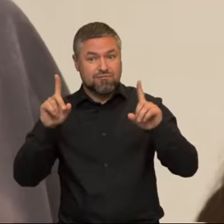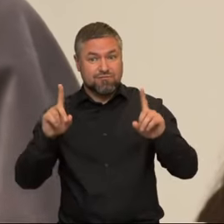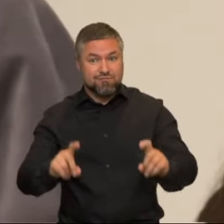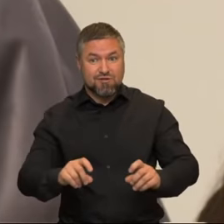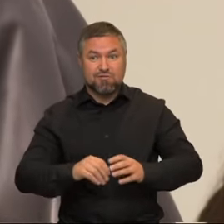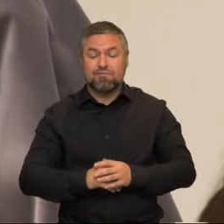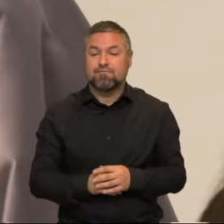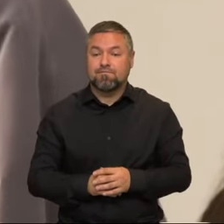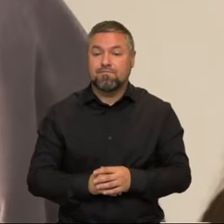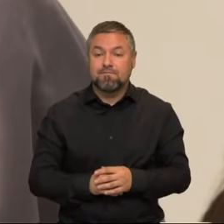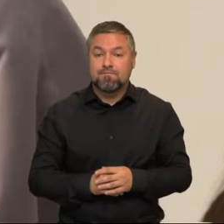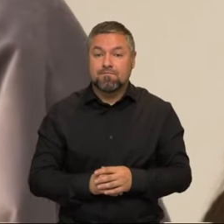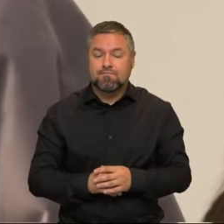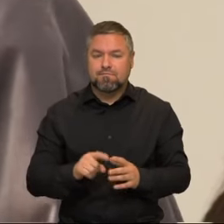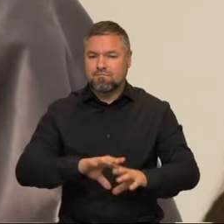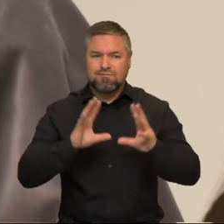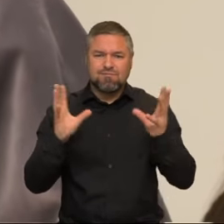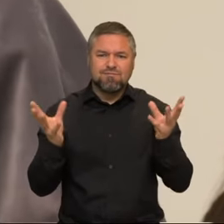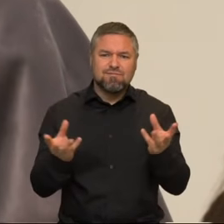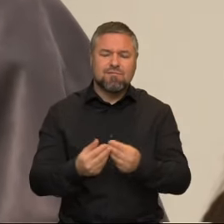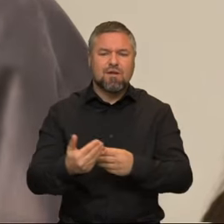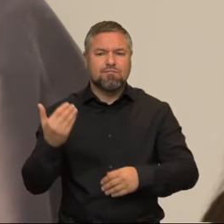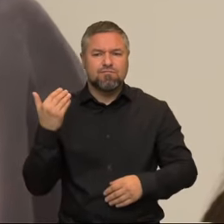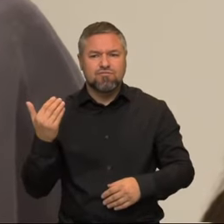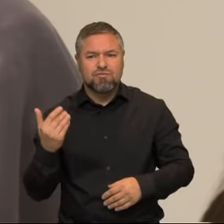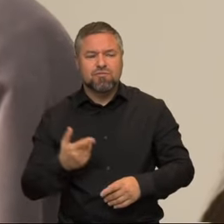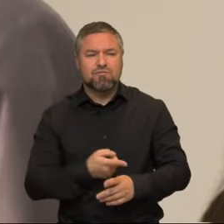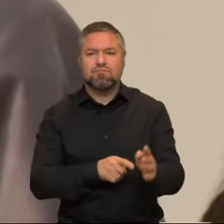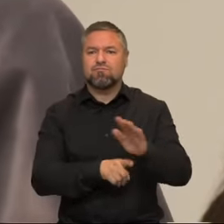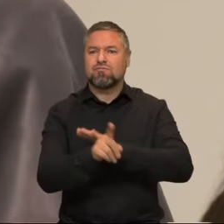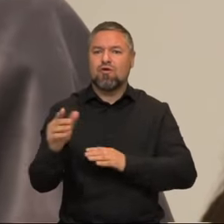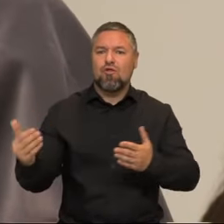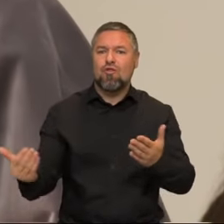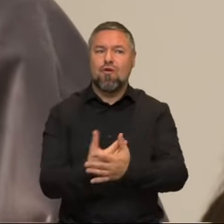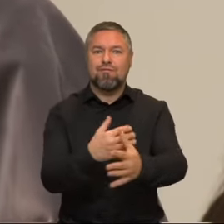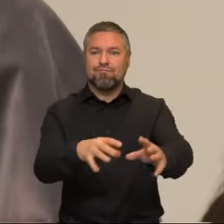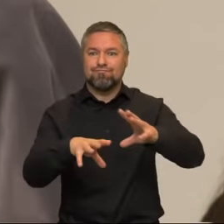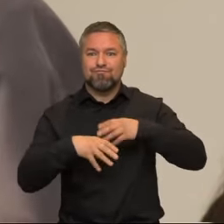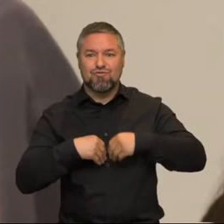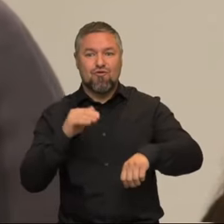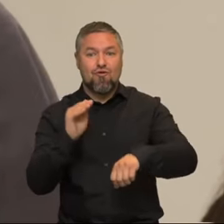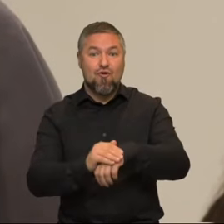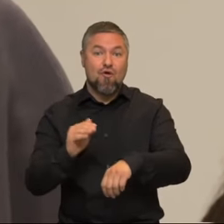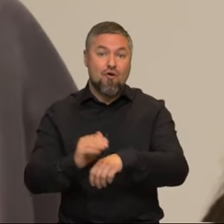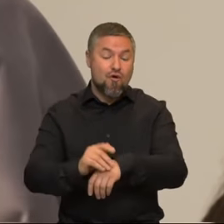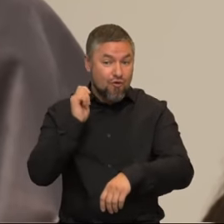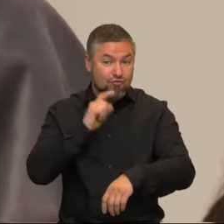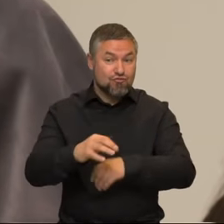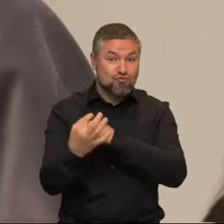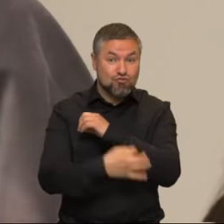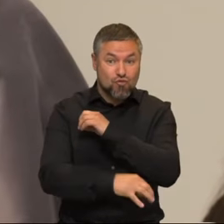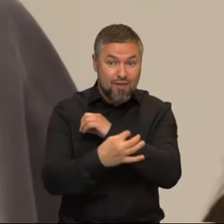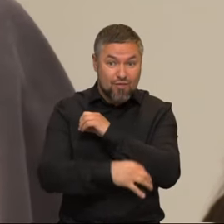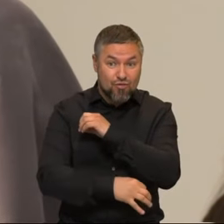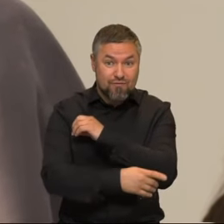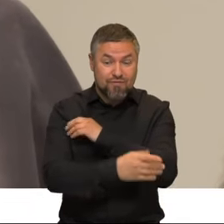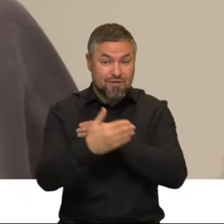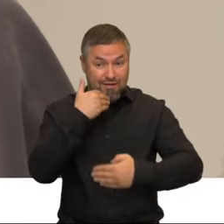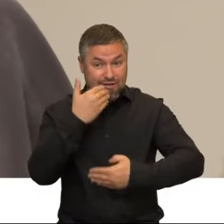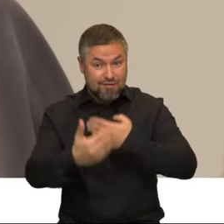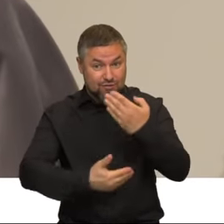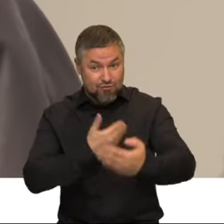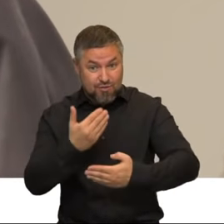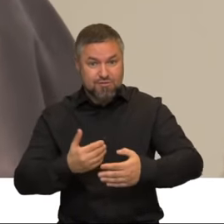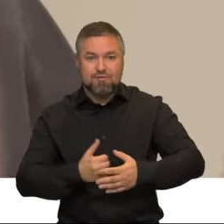2021-2022. Całe to przywitanie szczególnie kieruję do nowo przyjętych kolegów i koleżanek, studentów.